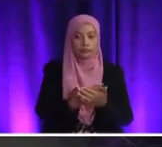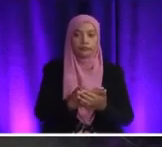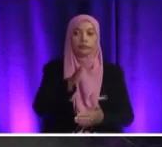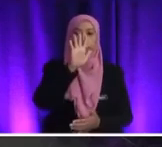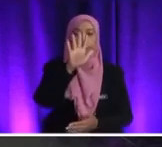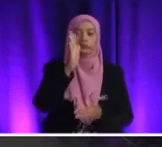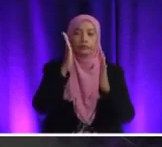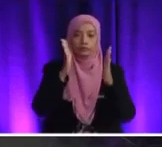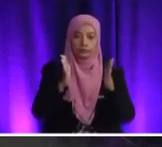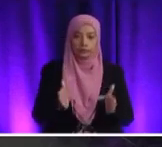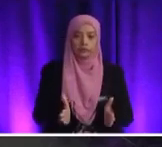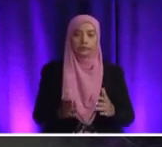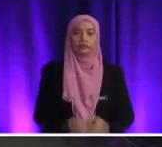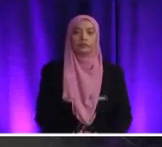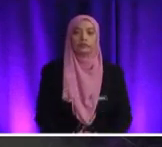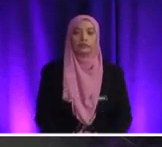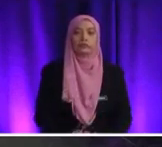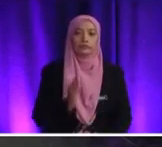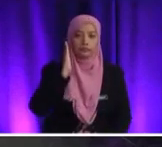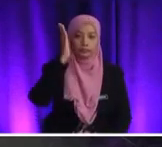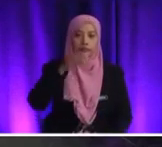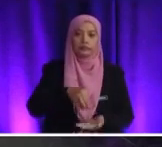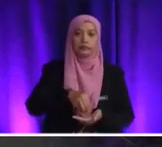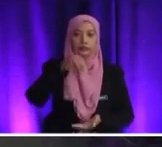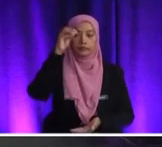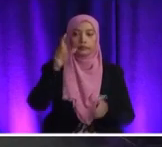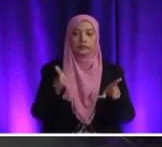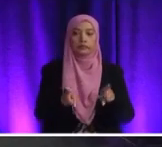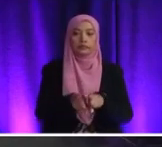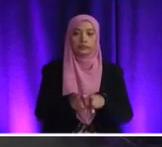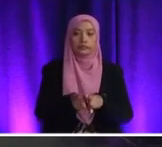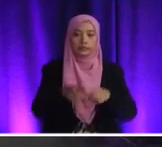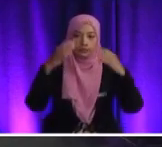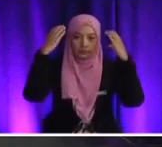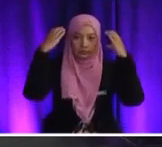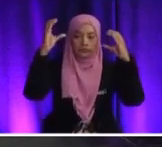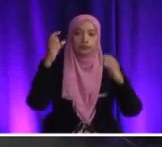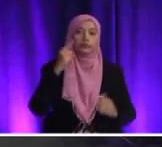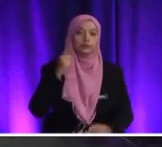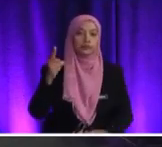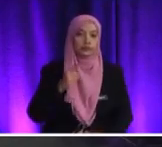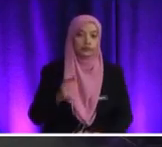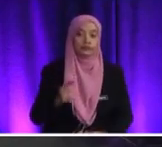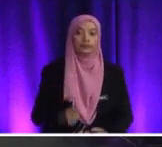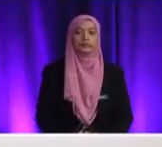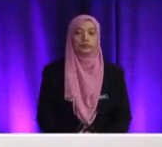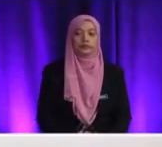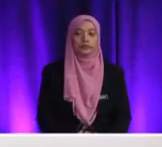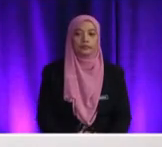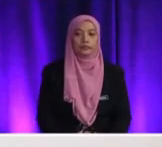Nah lima orang ya akan belajar bersama-sama cekgu Zainal jadul enak